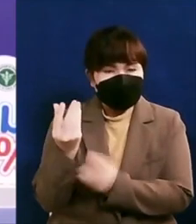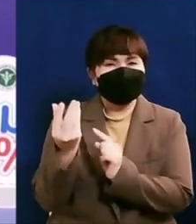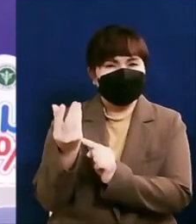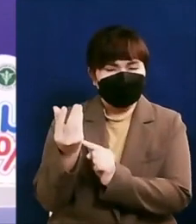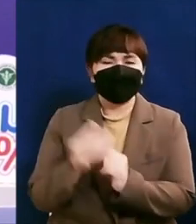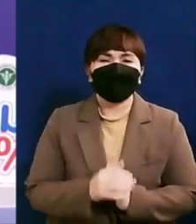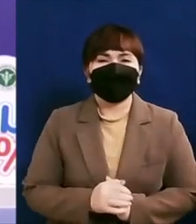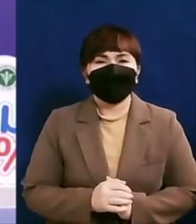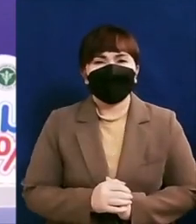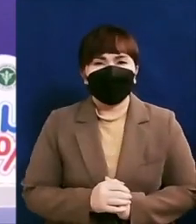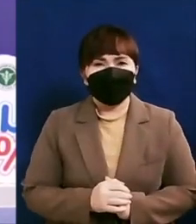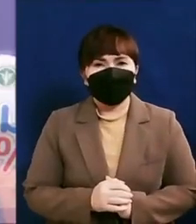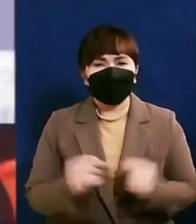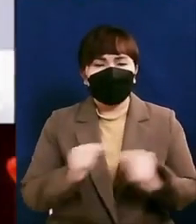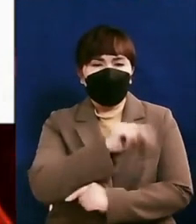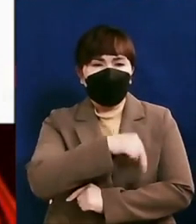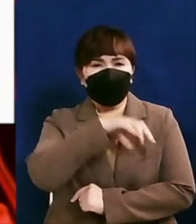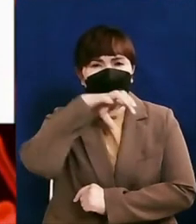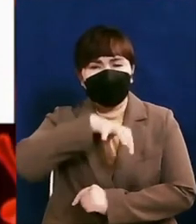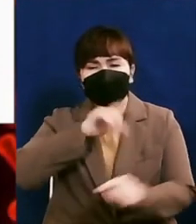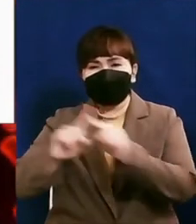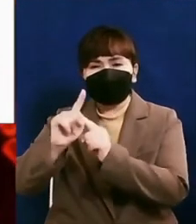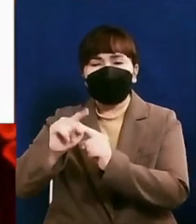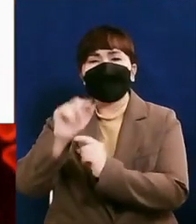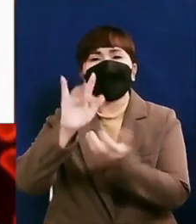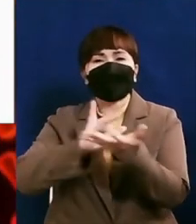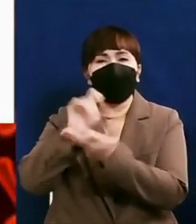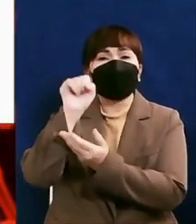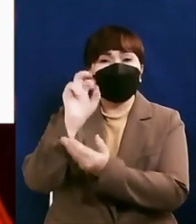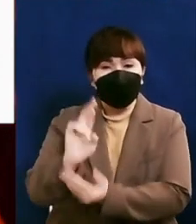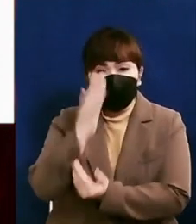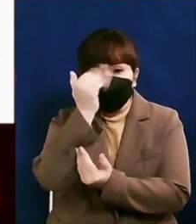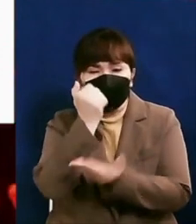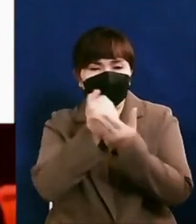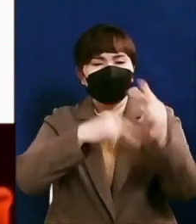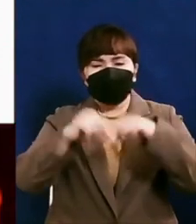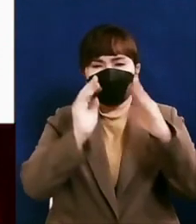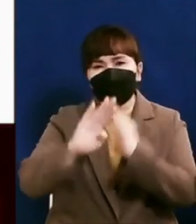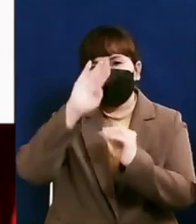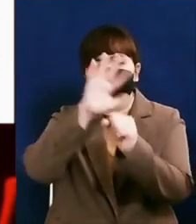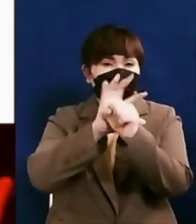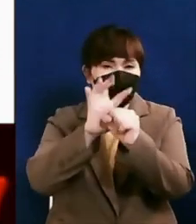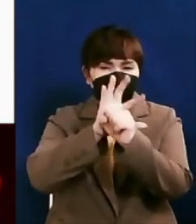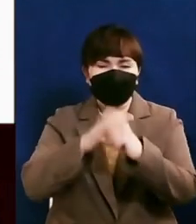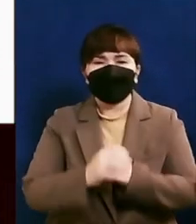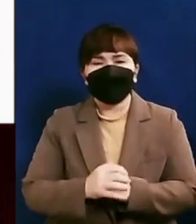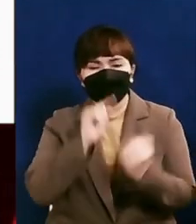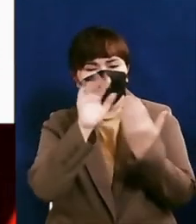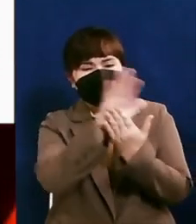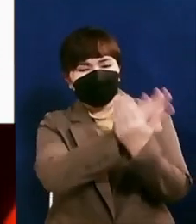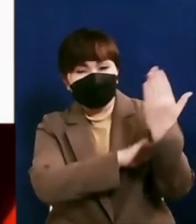ค้างอยู่ในโรงพยาบาลต่างๆที่เป็นสำรองเอาไว้ที่จะสามารถที่จะให้กับผู้ติดเชื้อได้นะครับทั้งทั่วประเทศน